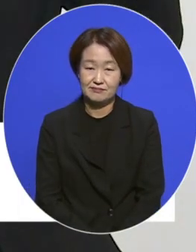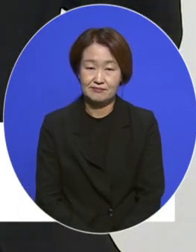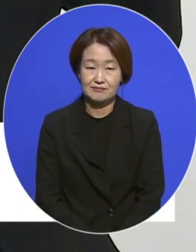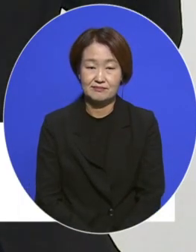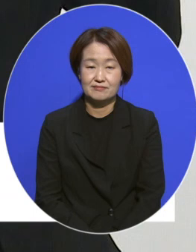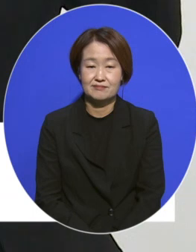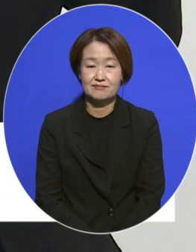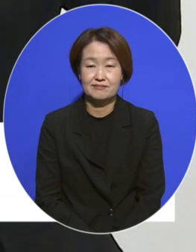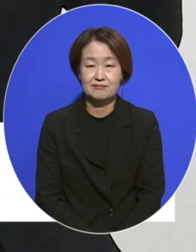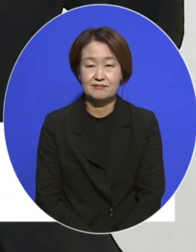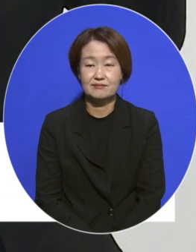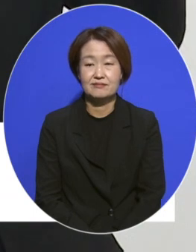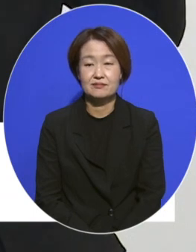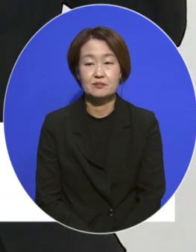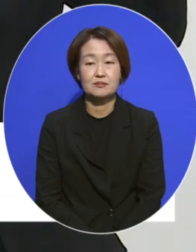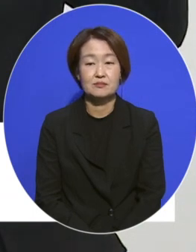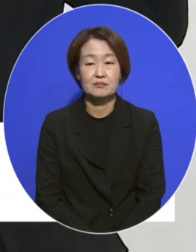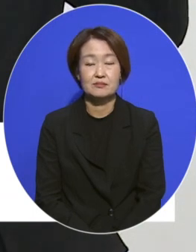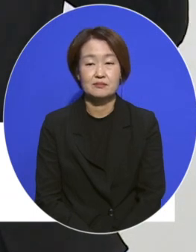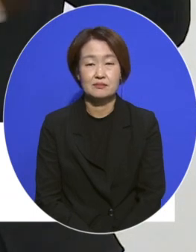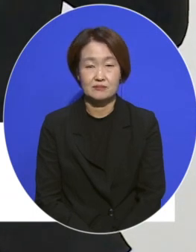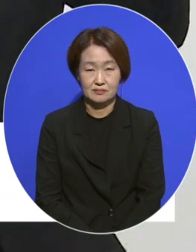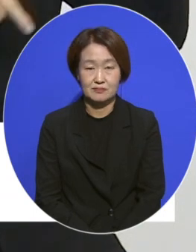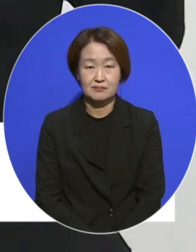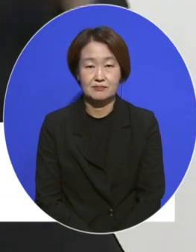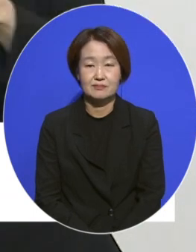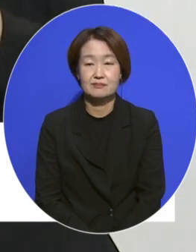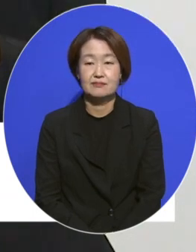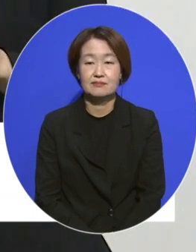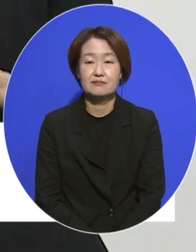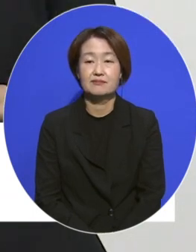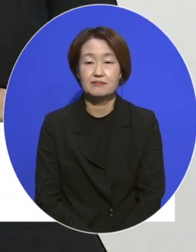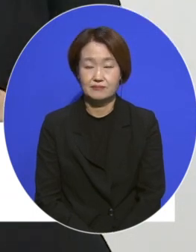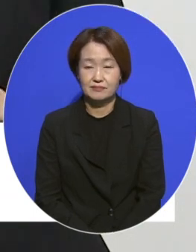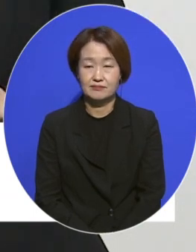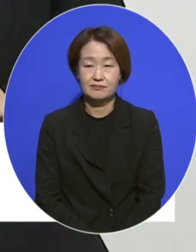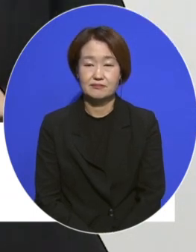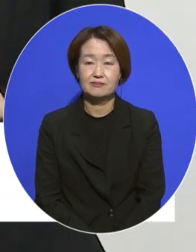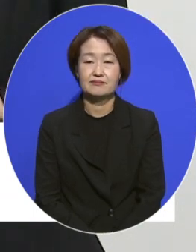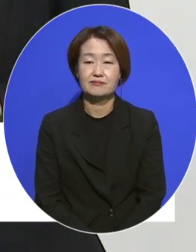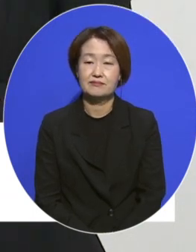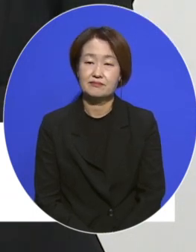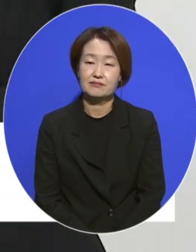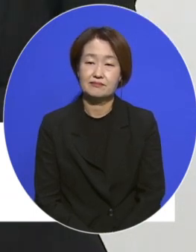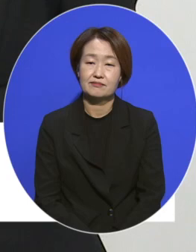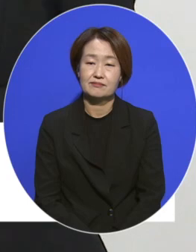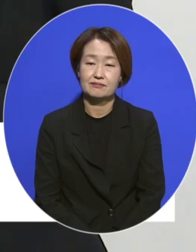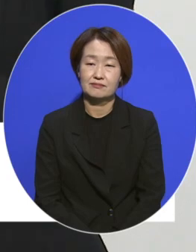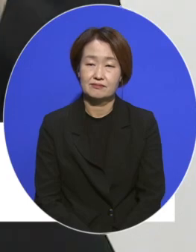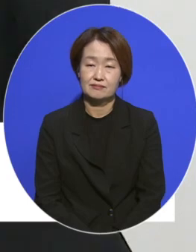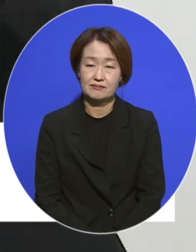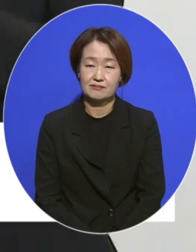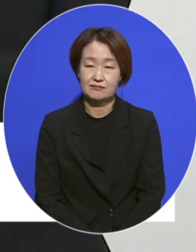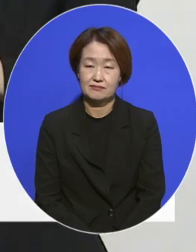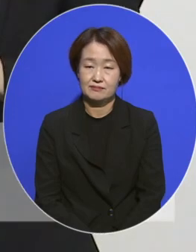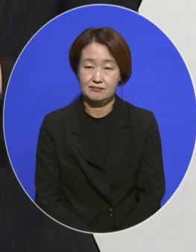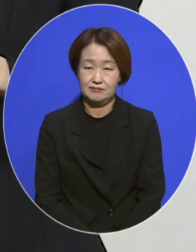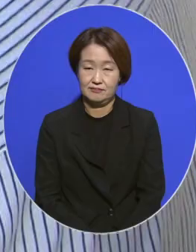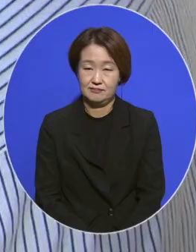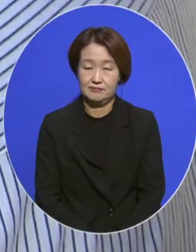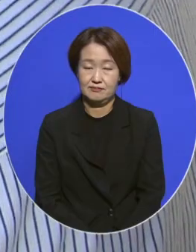연령이 12세이며 미국, 영국, 일본 등 주요국에서도 청소년의 이가 백신 접종을 권고하고